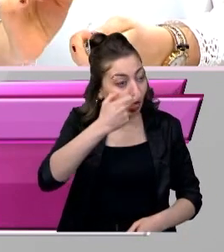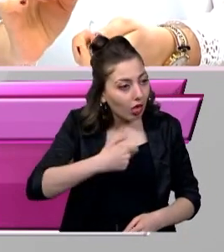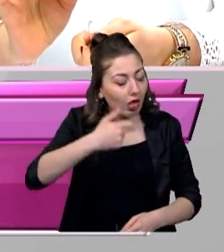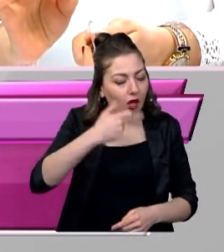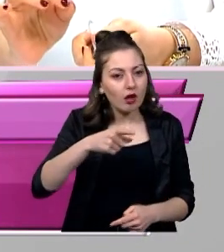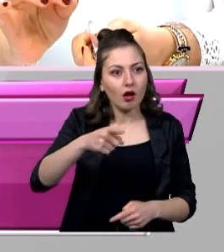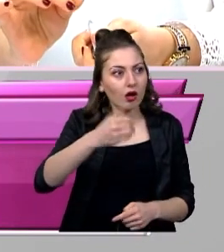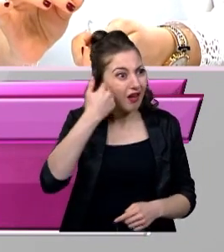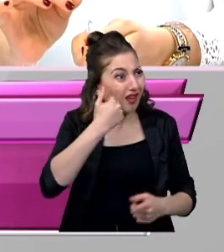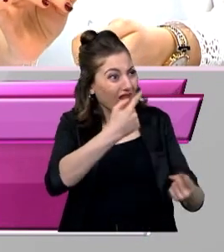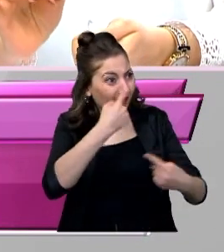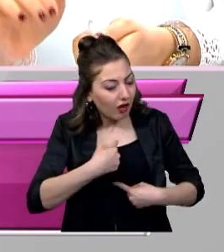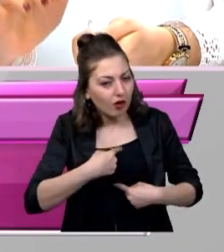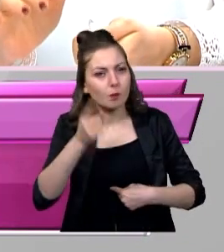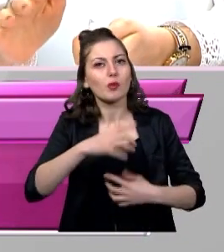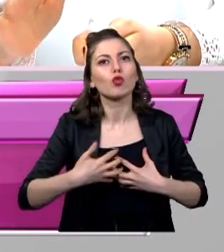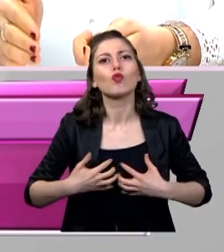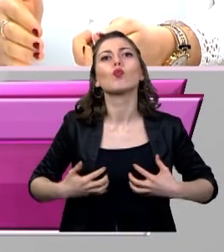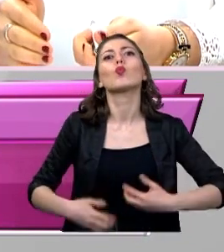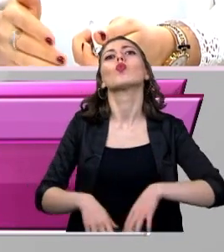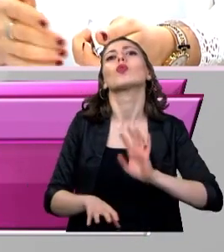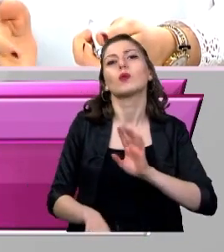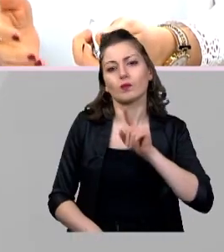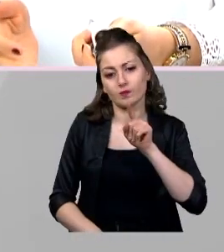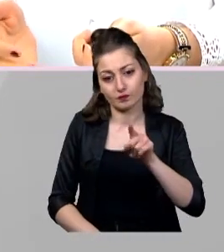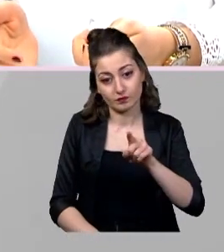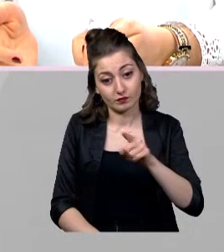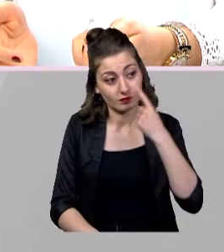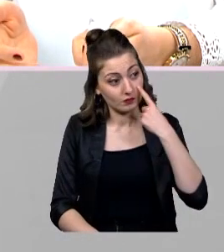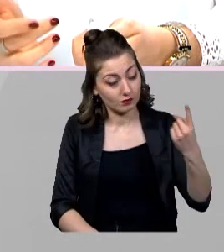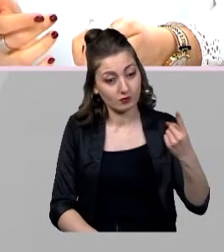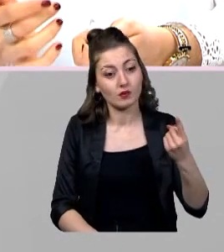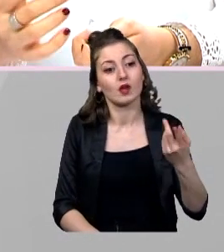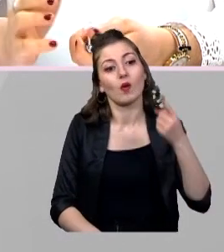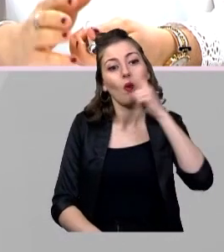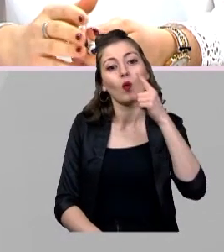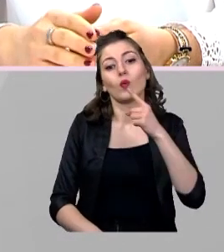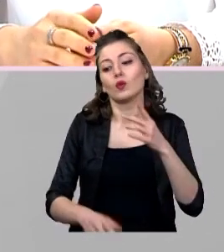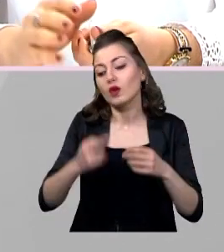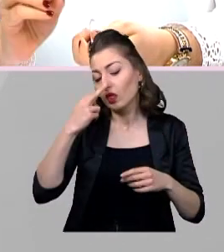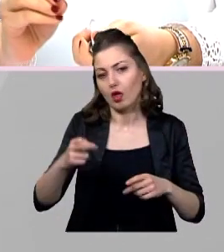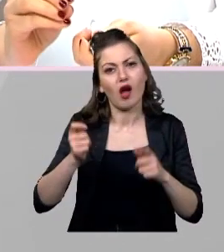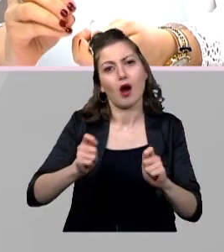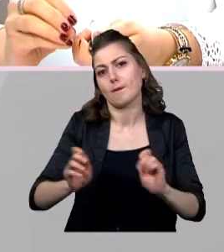ve ona o yalanı söyleyenler hayatta en çok güvendikleri ona bakan insanlar